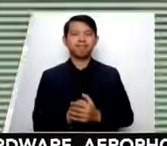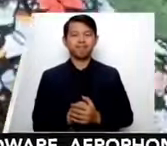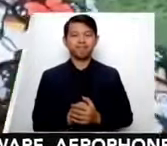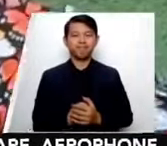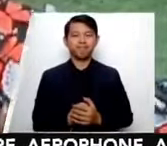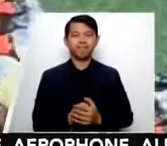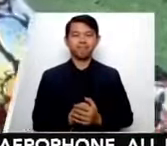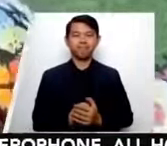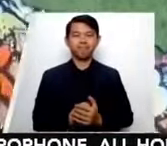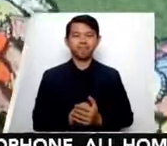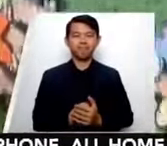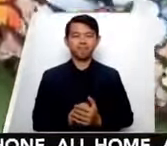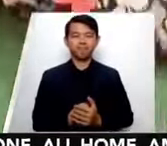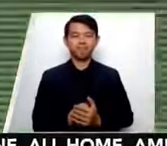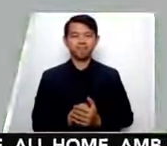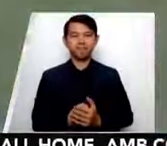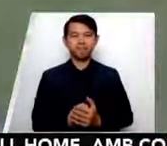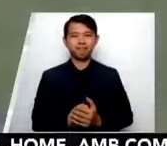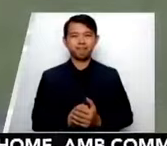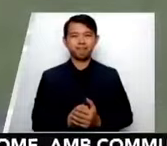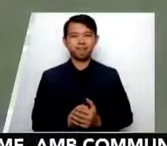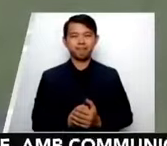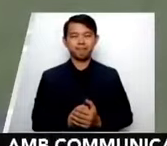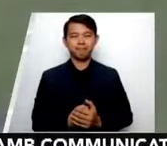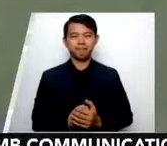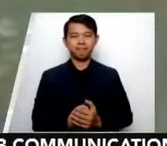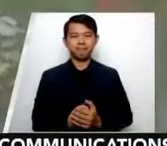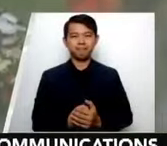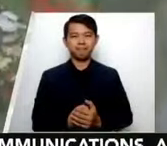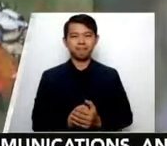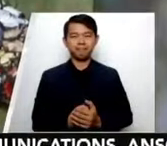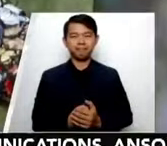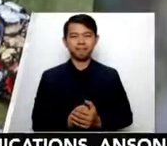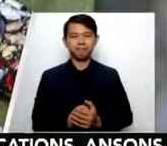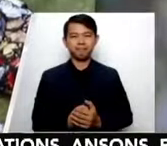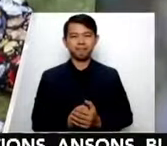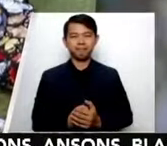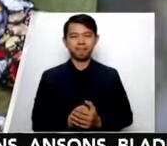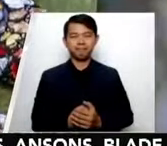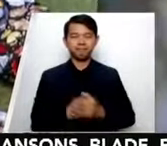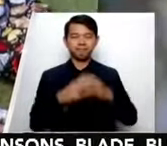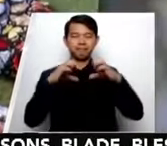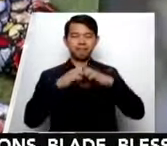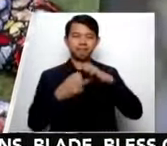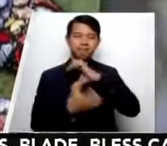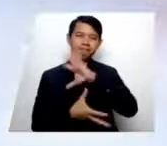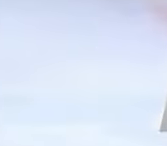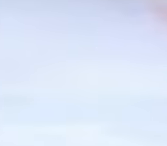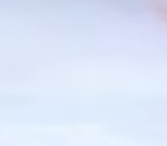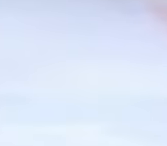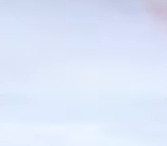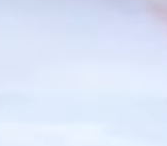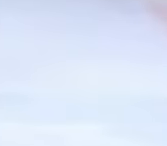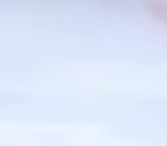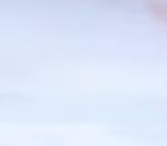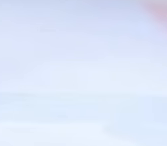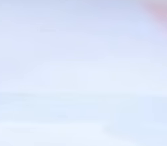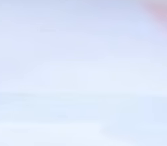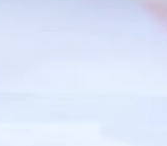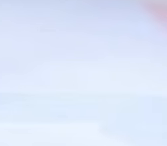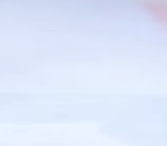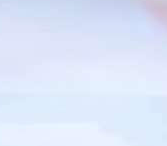eksena Oscar oida nagbabalita para sa GM integrated news